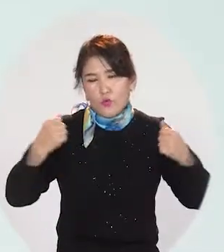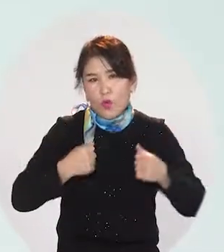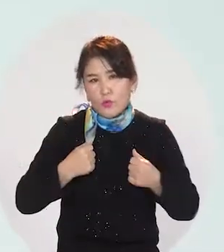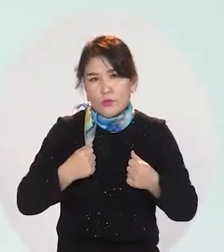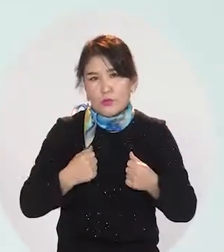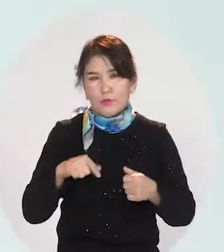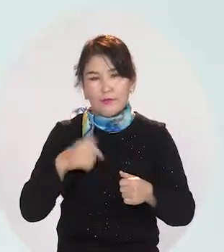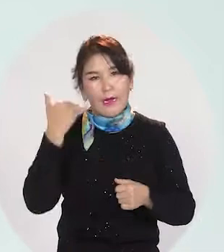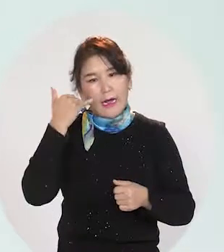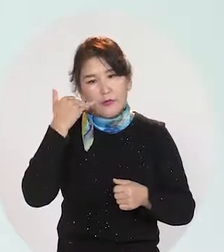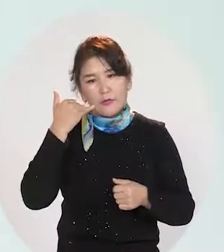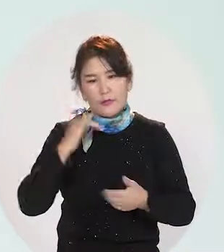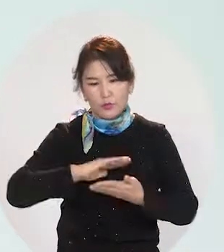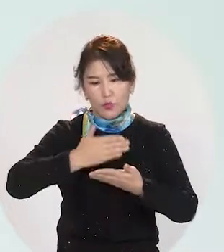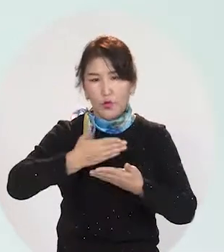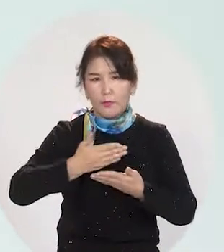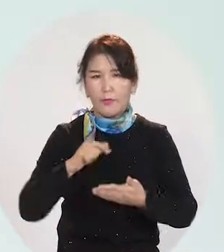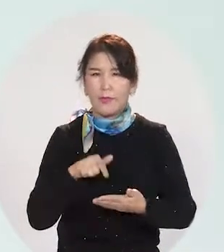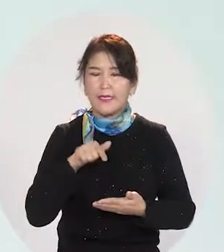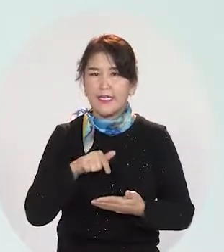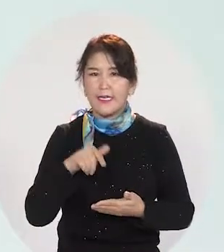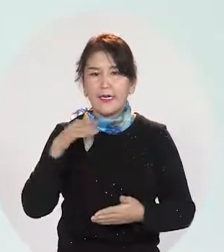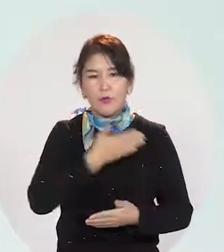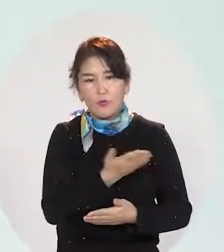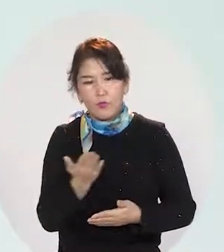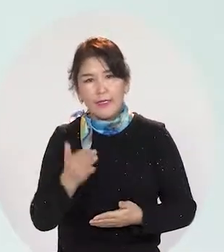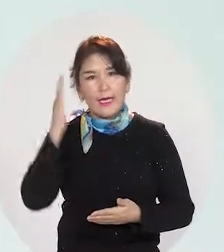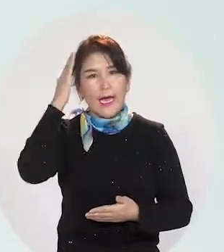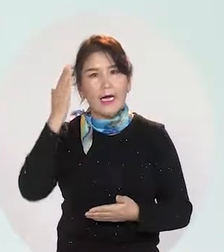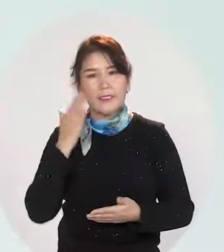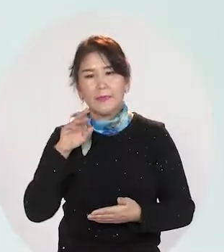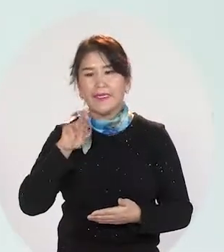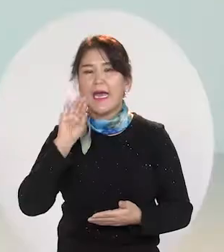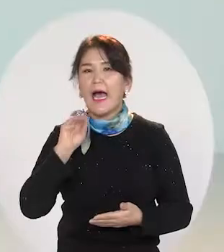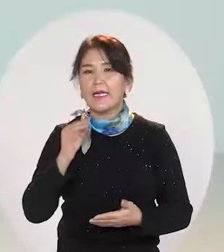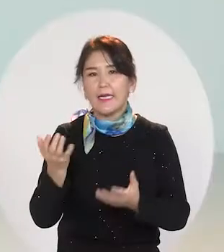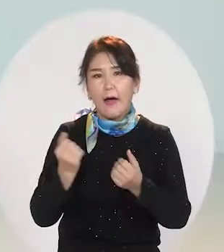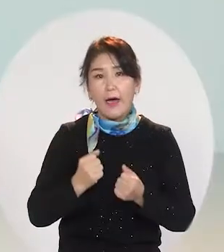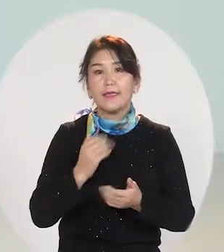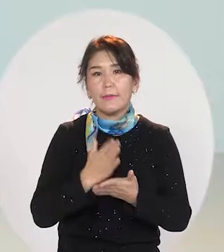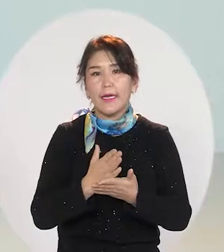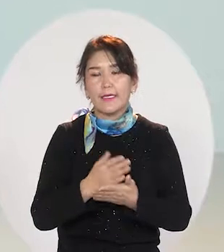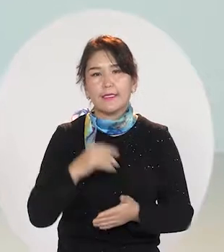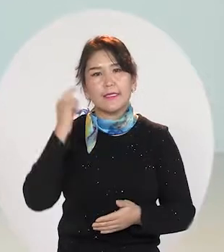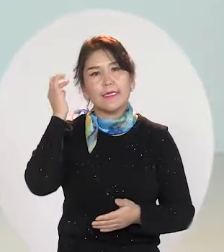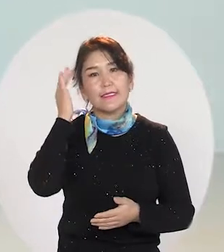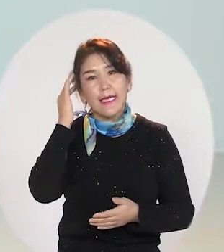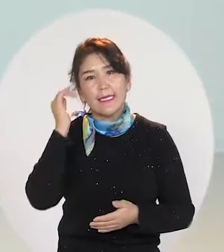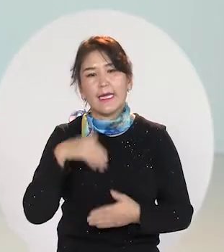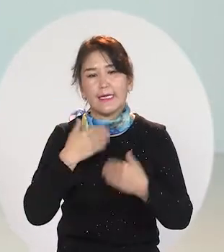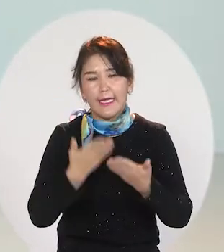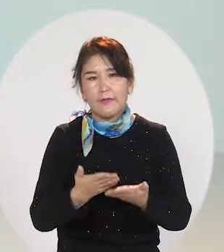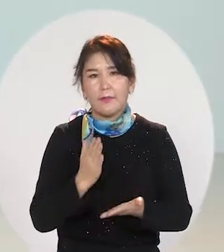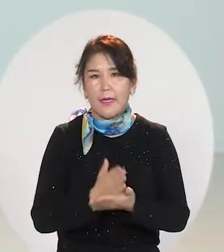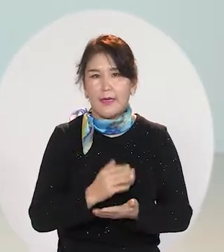хуунаар гар утас таблет энэ бүхнийг ээж аав маань яаж олж байгаа вэ гэдэгтэр бас санаа тавьж эхэлдэг. За тэгээд ёс суртахууны үнэт